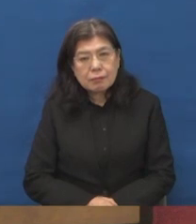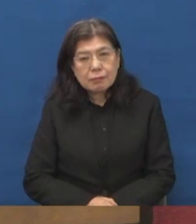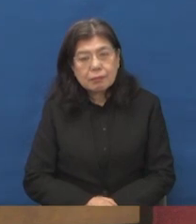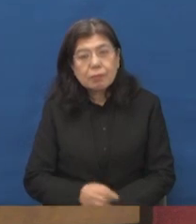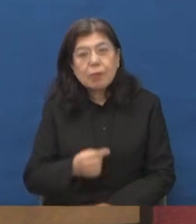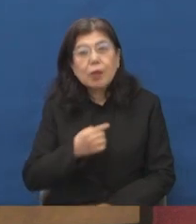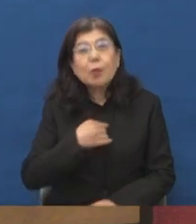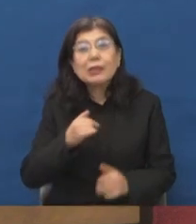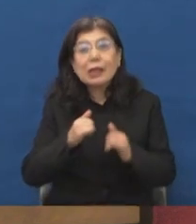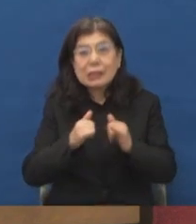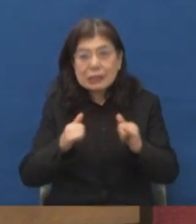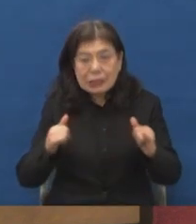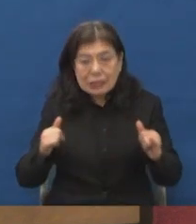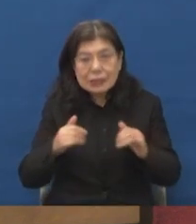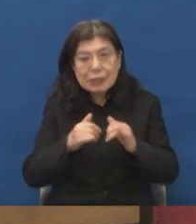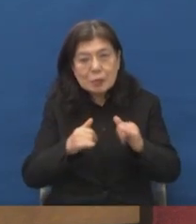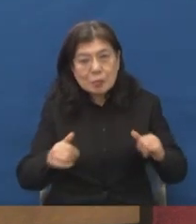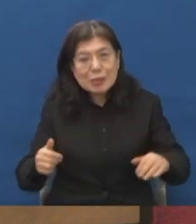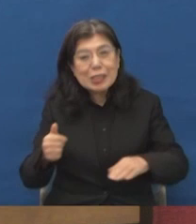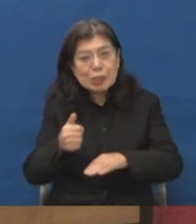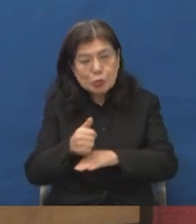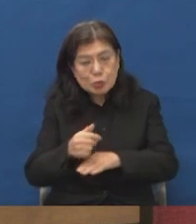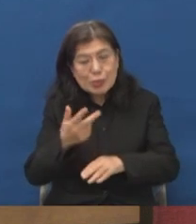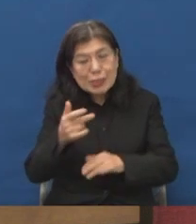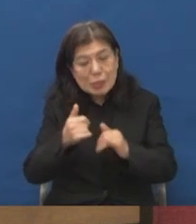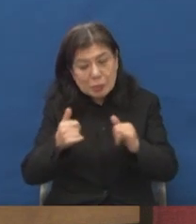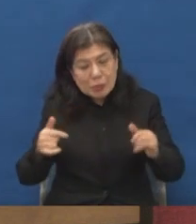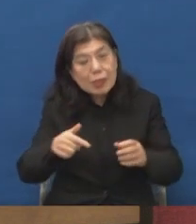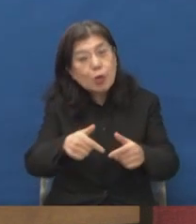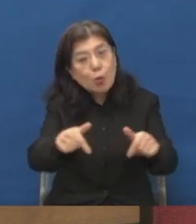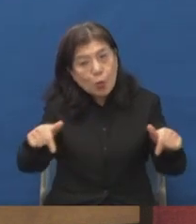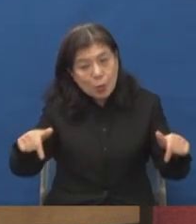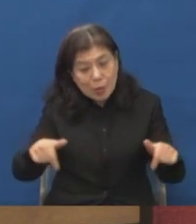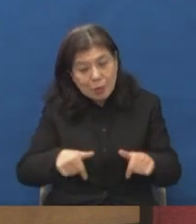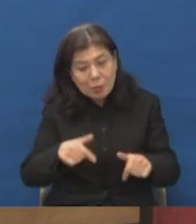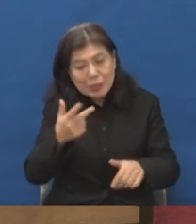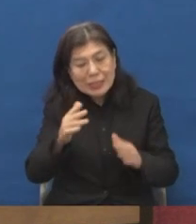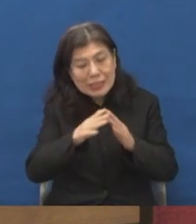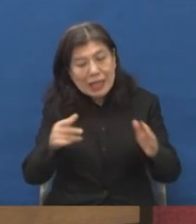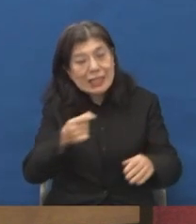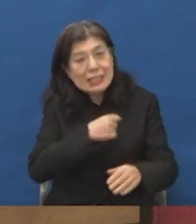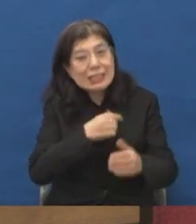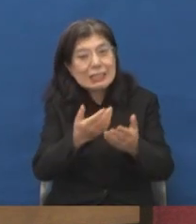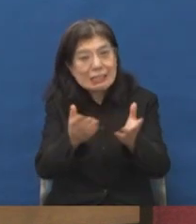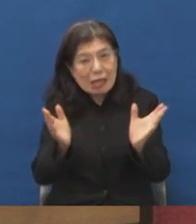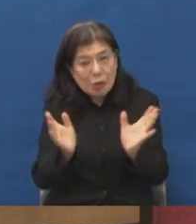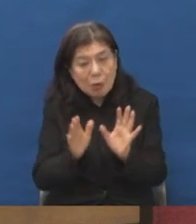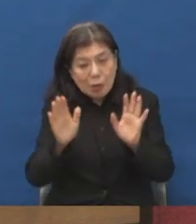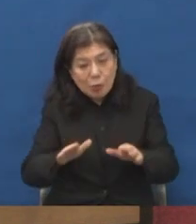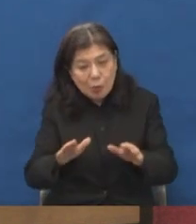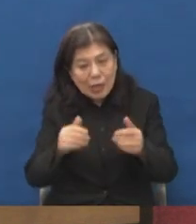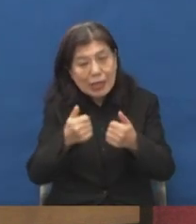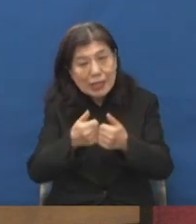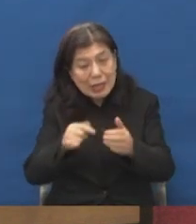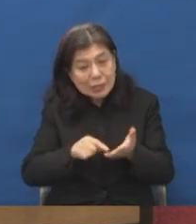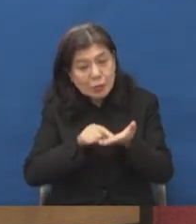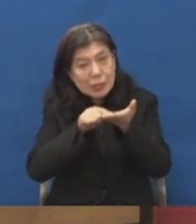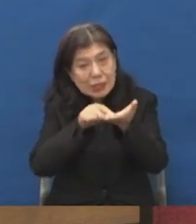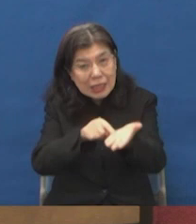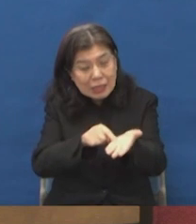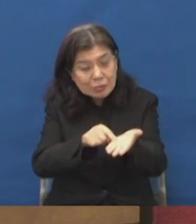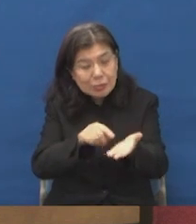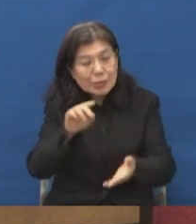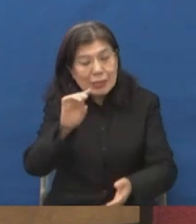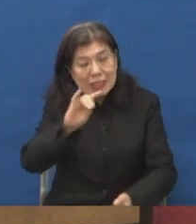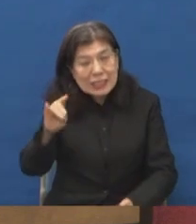私たち民主市民フォーラム京都市会議員団は、今議会に上程されている議第1号